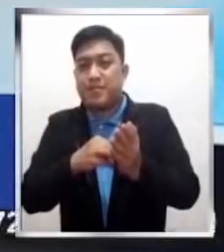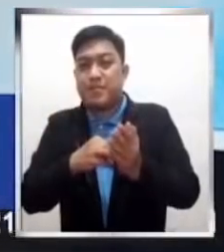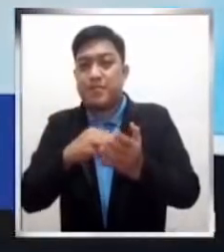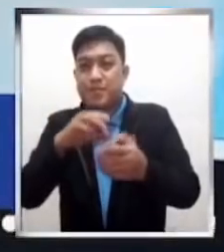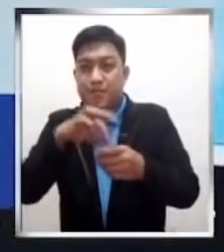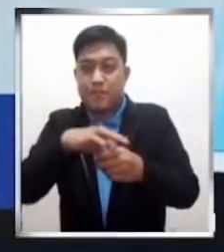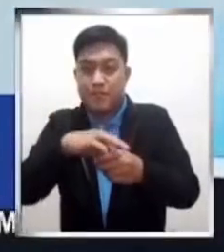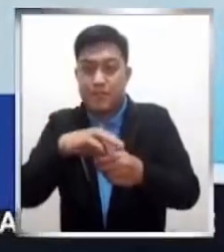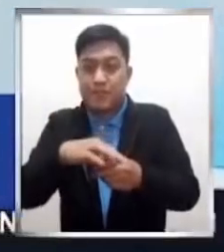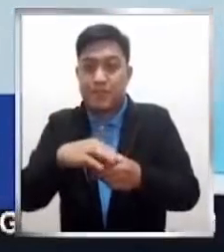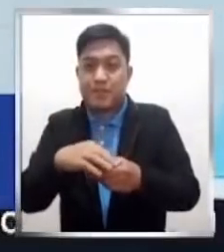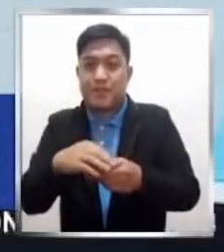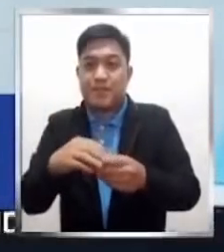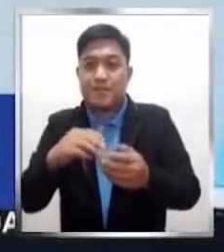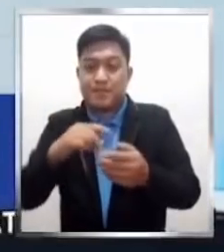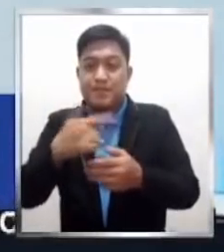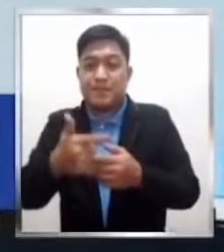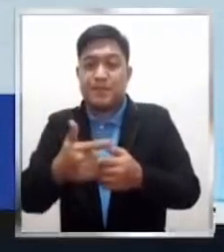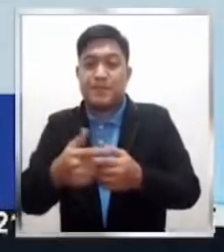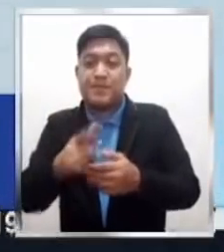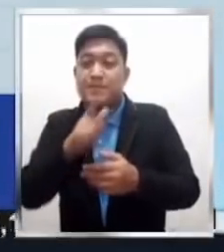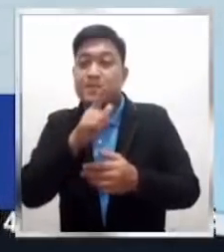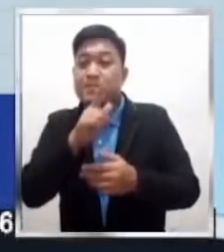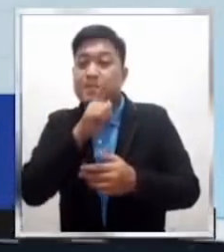29,319,865. Sinundan ito ni Lenny Robredo na may